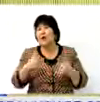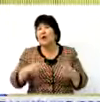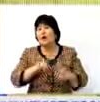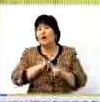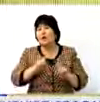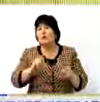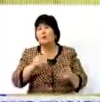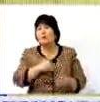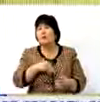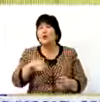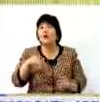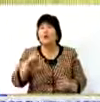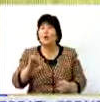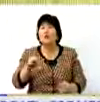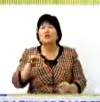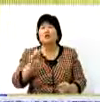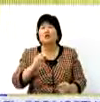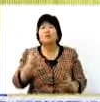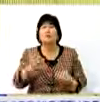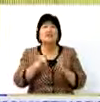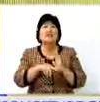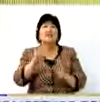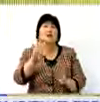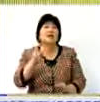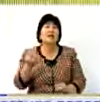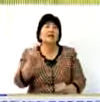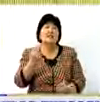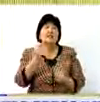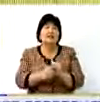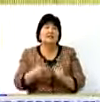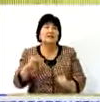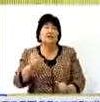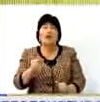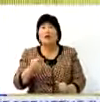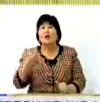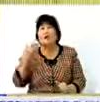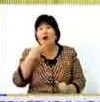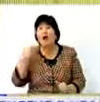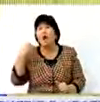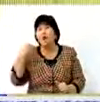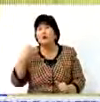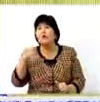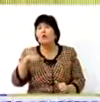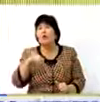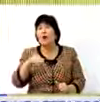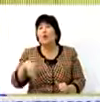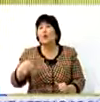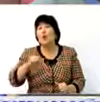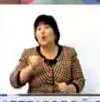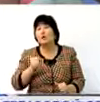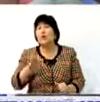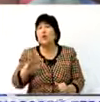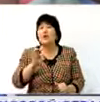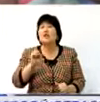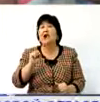хочу отметить то жанажол, который получил по 74 центнера риса с гектара, то актюбе и катурмагамбет, то стахжер, ораз